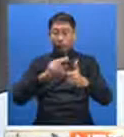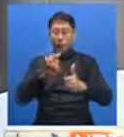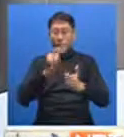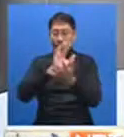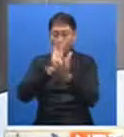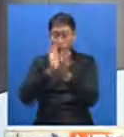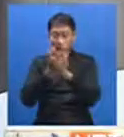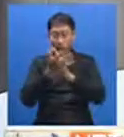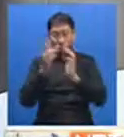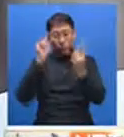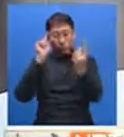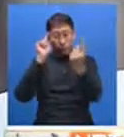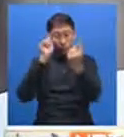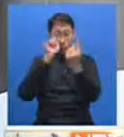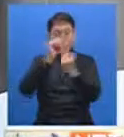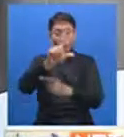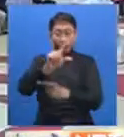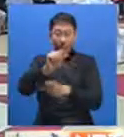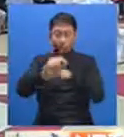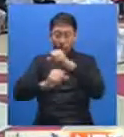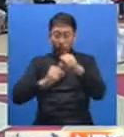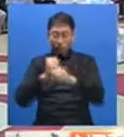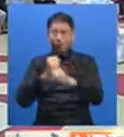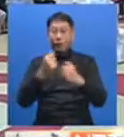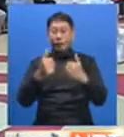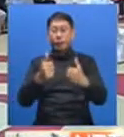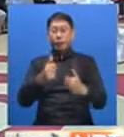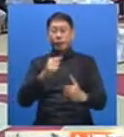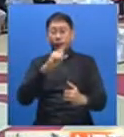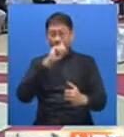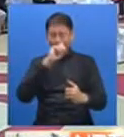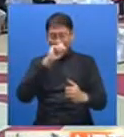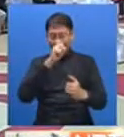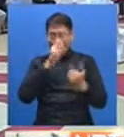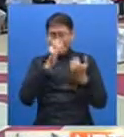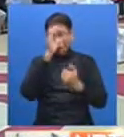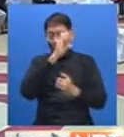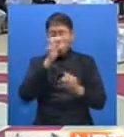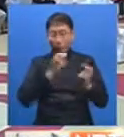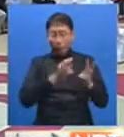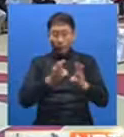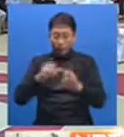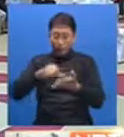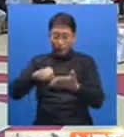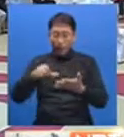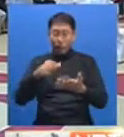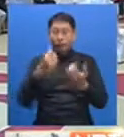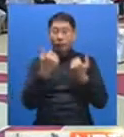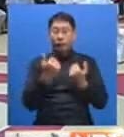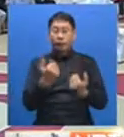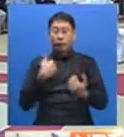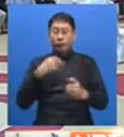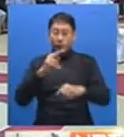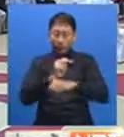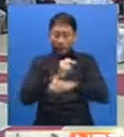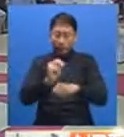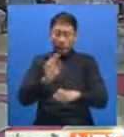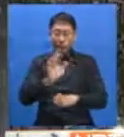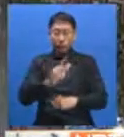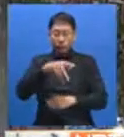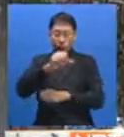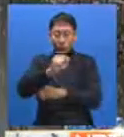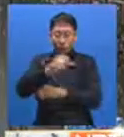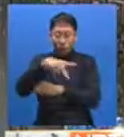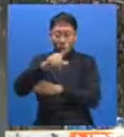รูปไปสู่เป้าหมาย20ปีดังกล่าวได ้การหาทางออกของประเทศไทยในขณะนี้ไม่ใช่เพียงแต่จะเป็นหน้าที่ของสภาปฏิรูปแห่งช